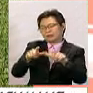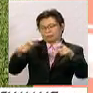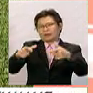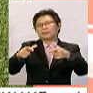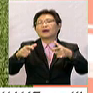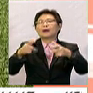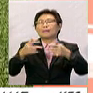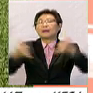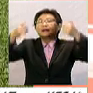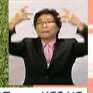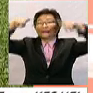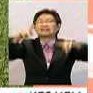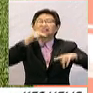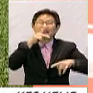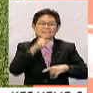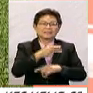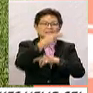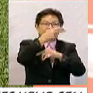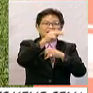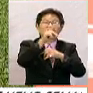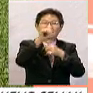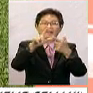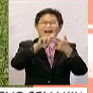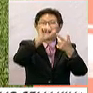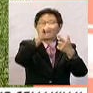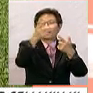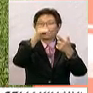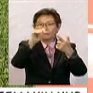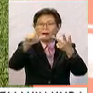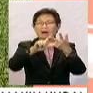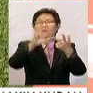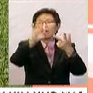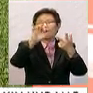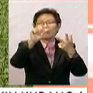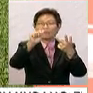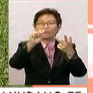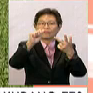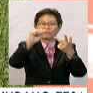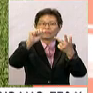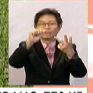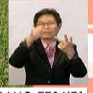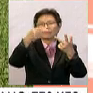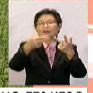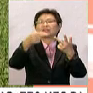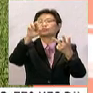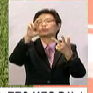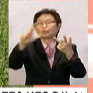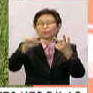Presiden Kedah. Antaranya Muhammad Hidir Idris, Akmal Azmi dan Muhammad Fazrul Daniel Muhammad Nizam.